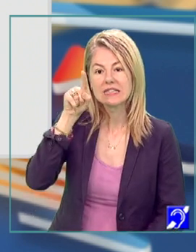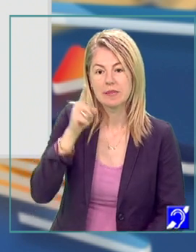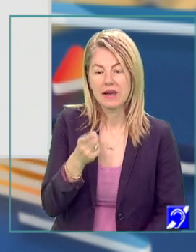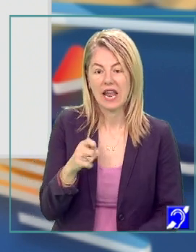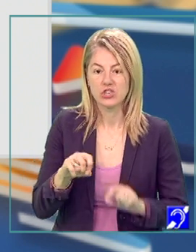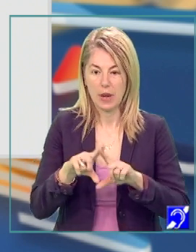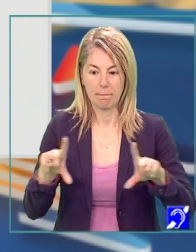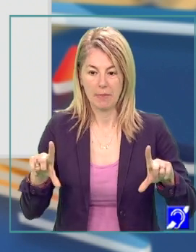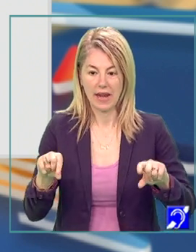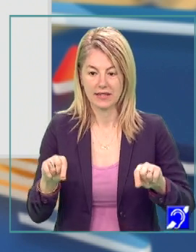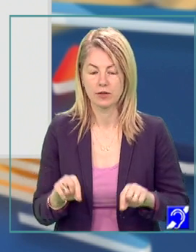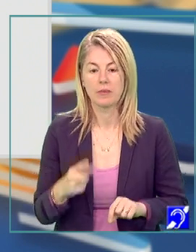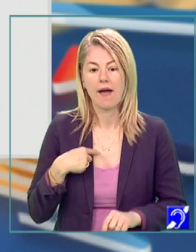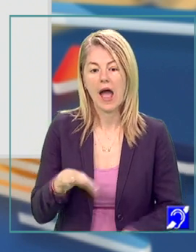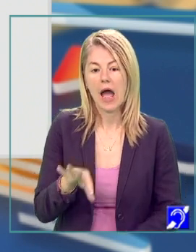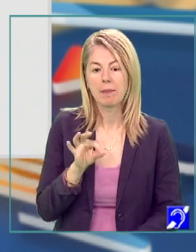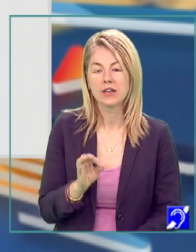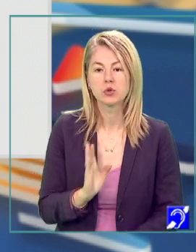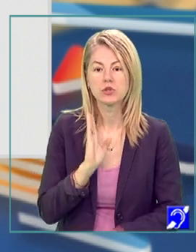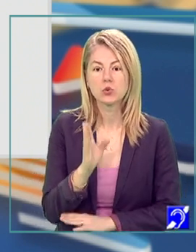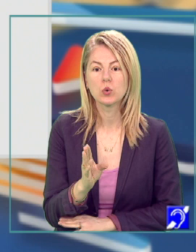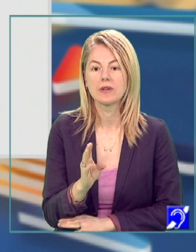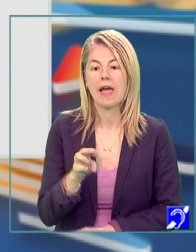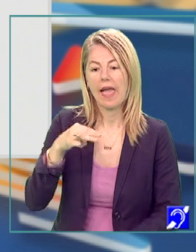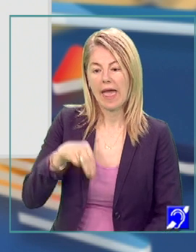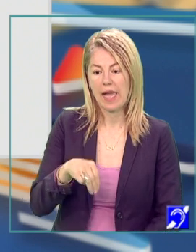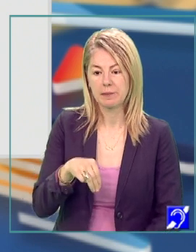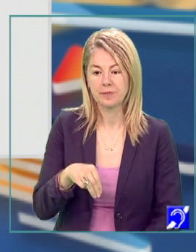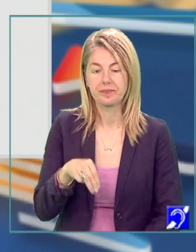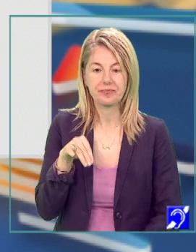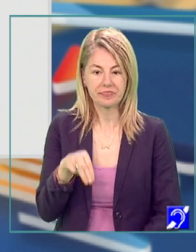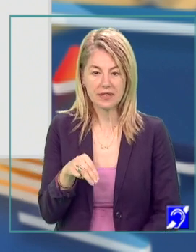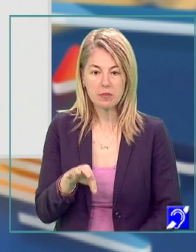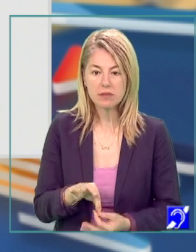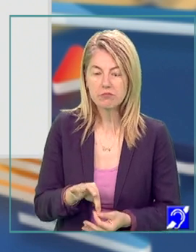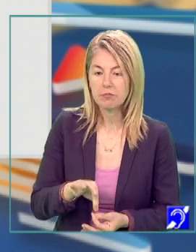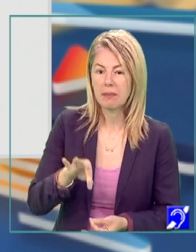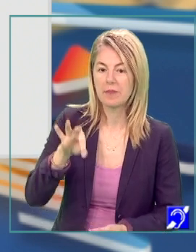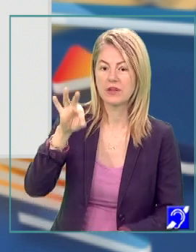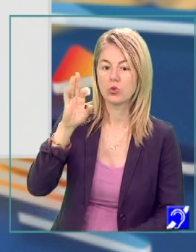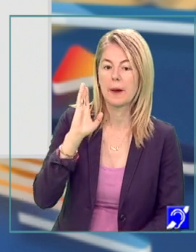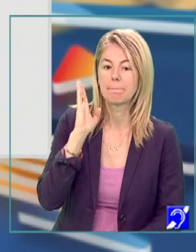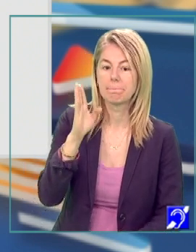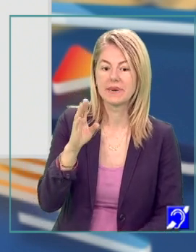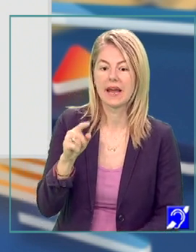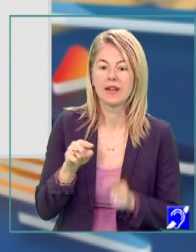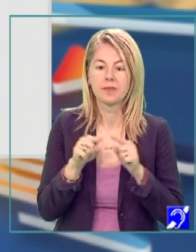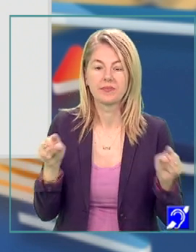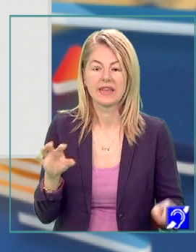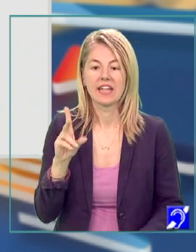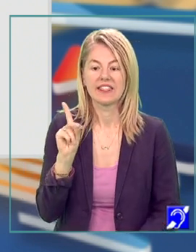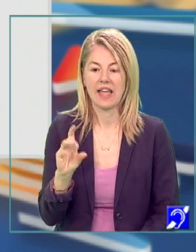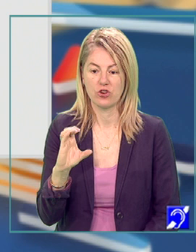acest paralelogram. Am ales să duc înălțimea din M. Deci am dus perpendiculară din M pe latura